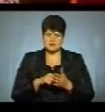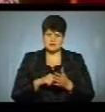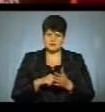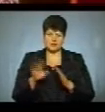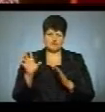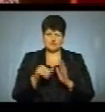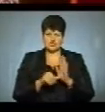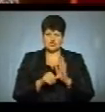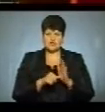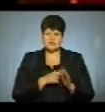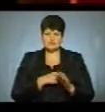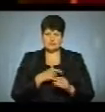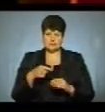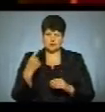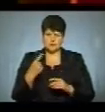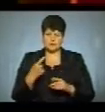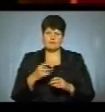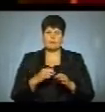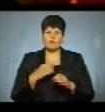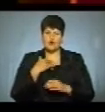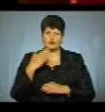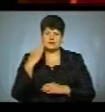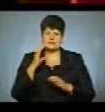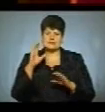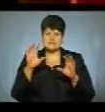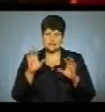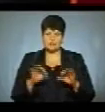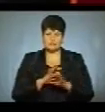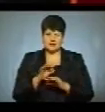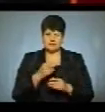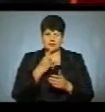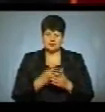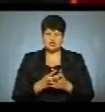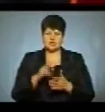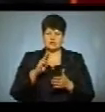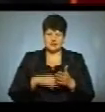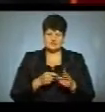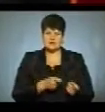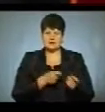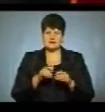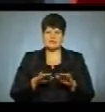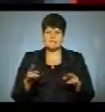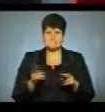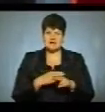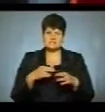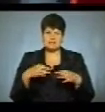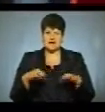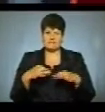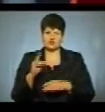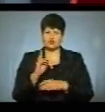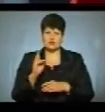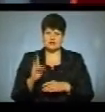від Тернопільщини проголосували за законопроєкт, який передбачає введення штрафу за перевезення дітей без автокрісел. Він